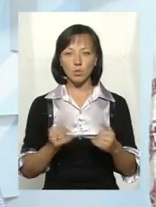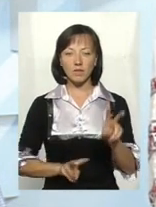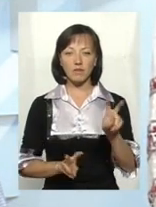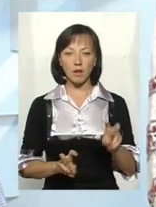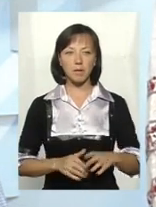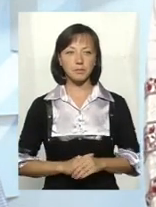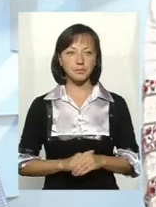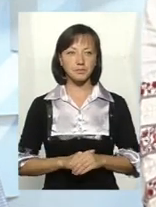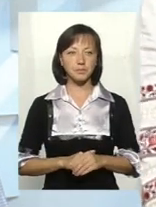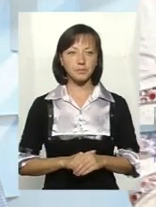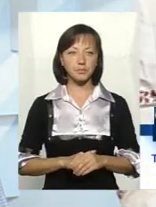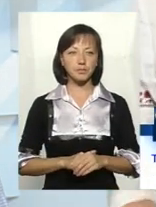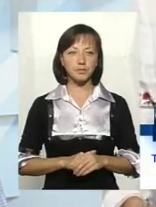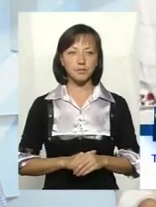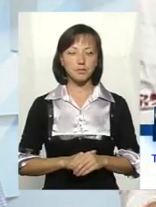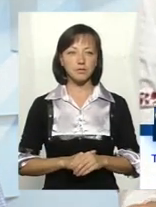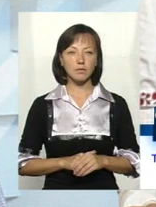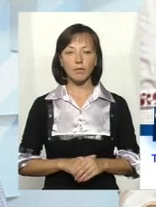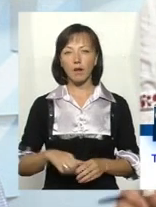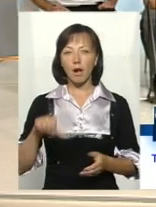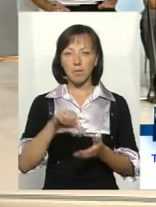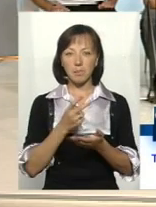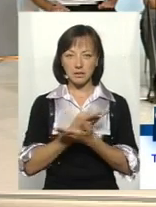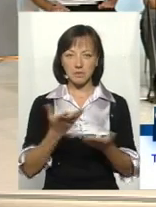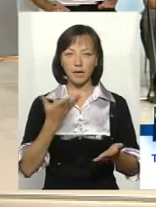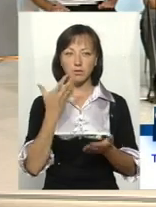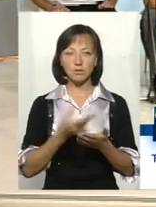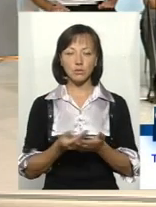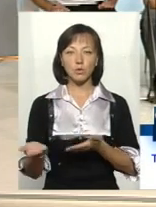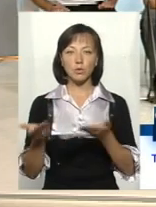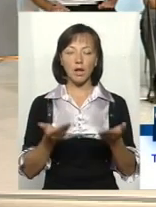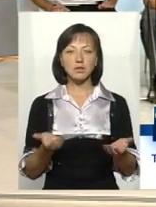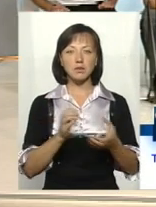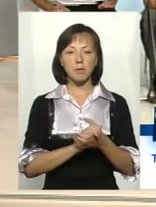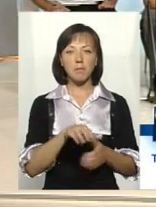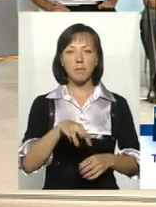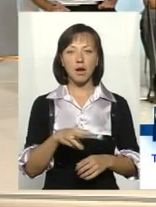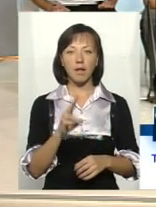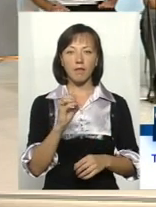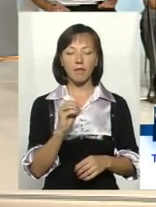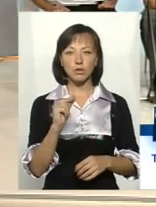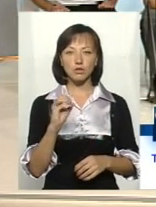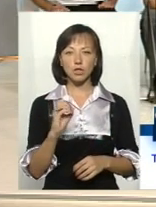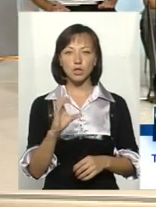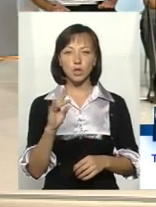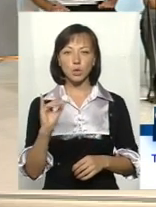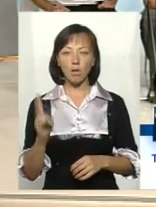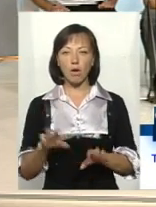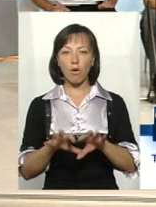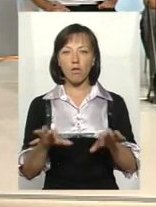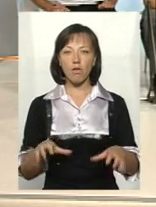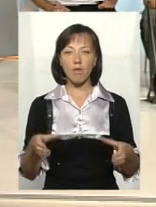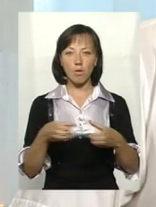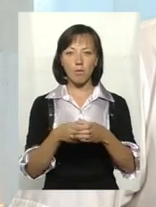темі 619060. Я представляю сьогоднішніх наших гостей. Знайомтеся, Михайло Нечеснюк, голова